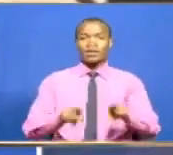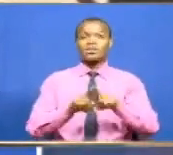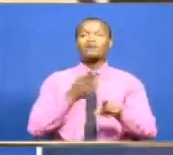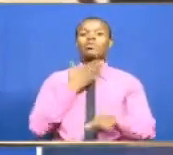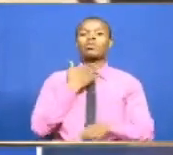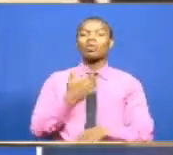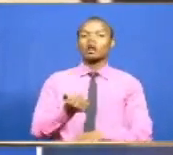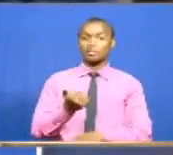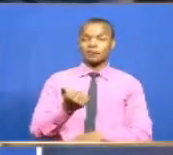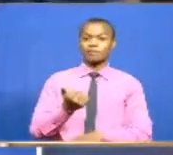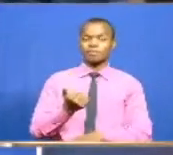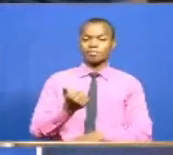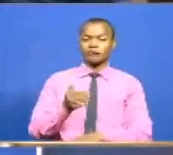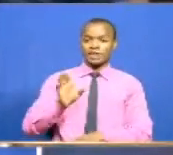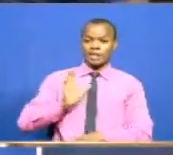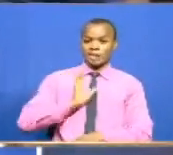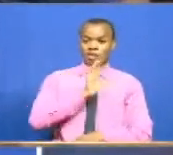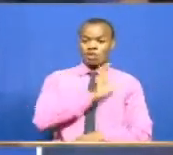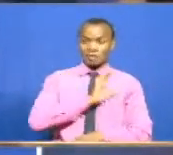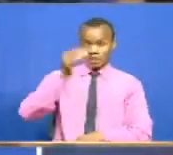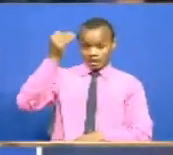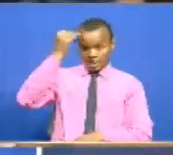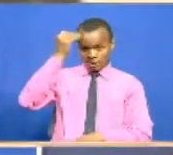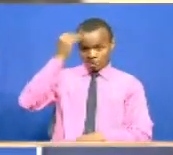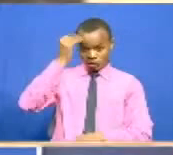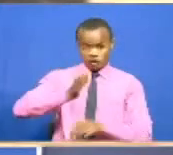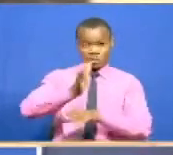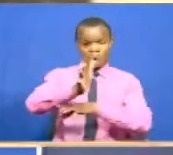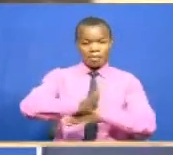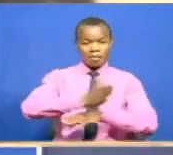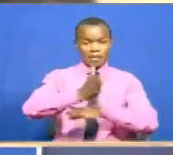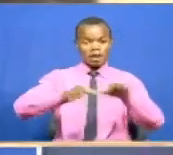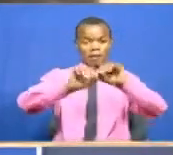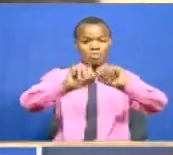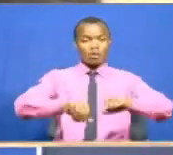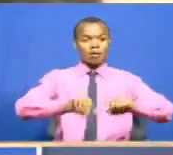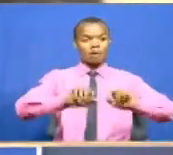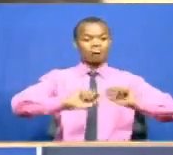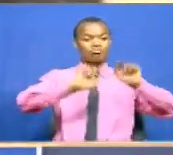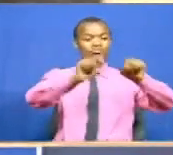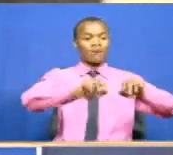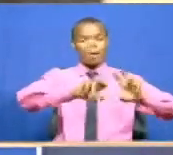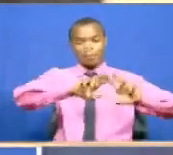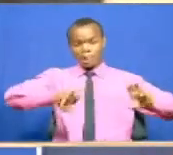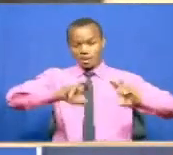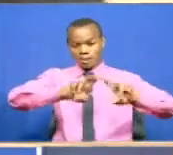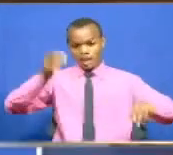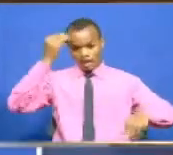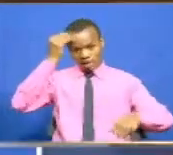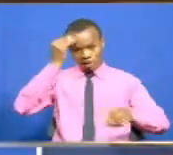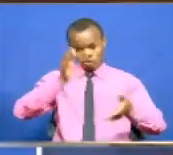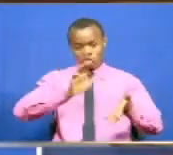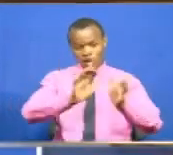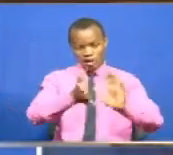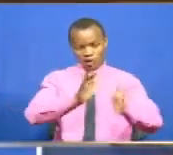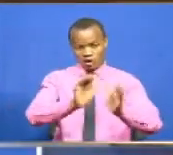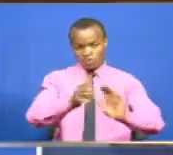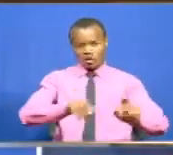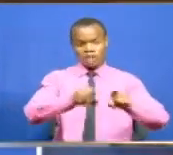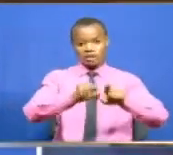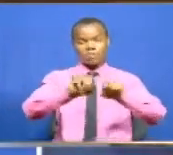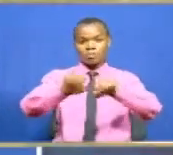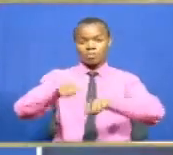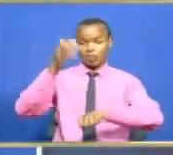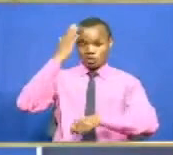la kitaifa kuhusu masuala ya elimu kufanya ziara ya ukaguzi wa taasisi zote za elimu humu nchini ili